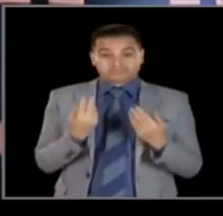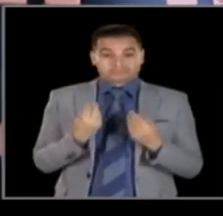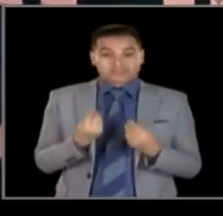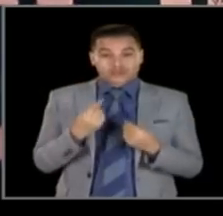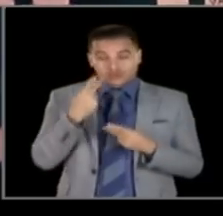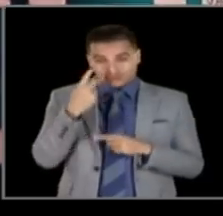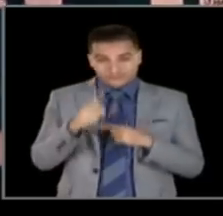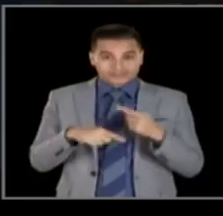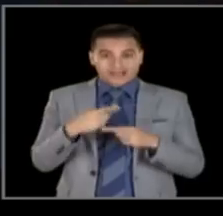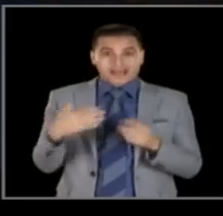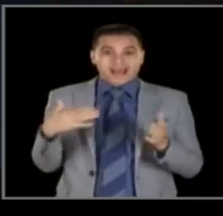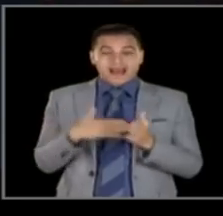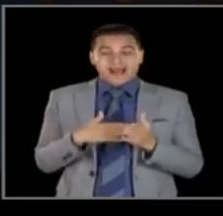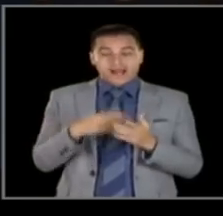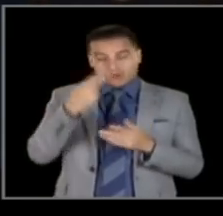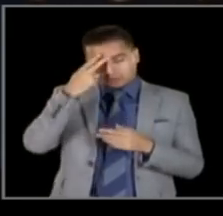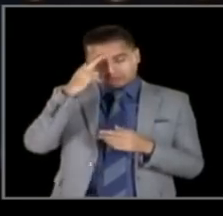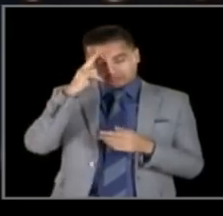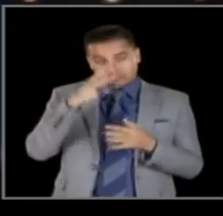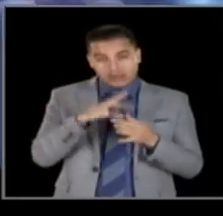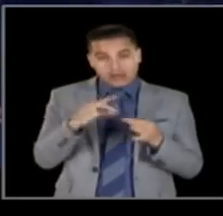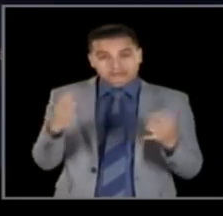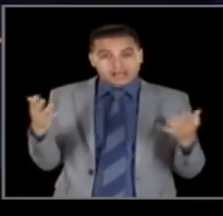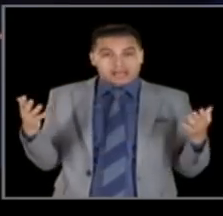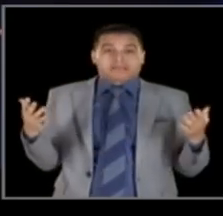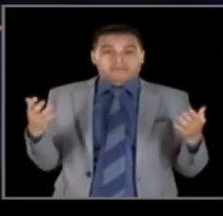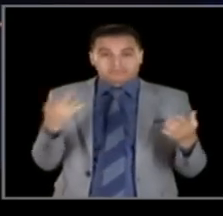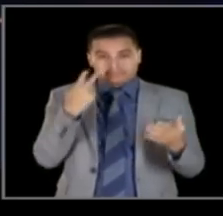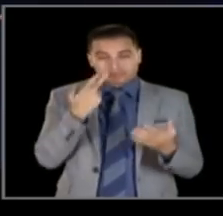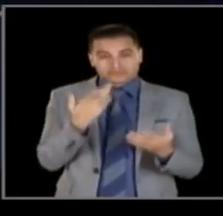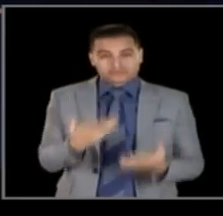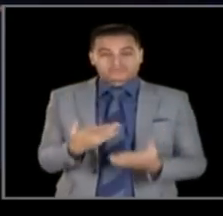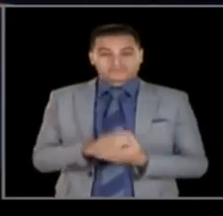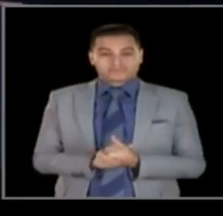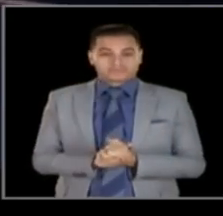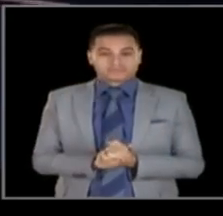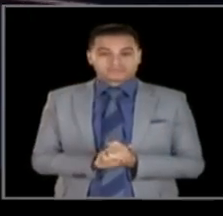نروح نشوف الفقرة الأخيرة وإيه اللي هيحصل في ماتش النهاردة.